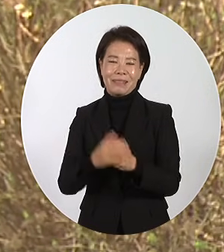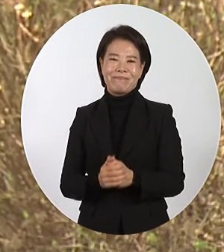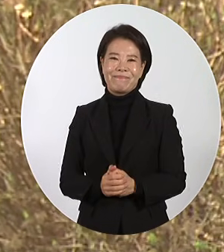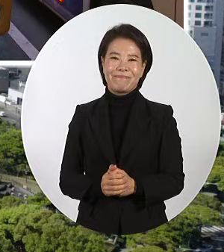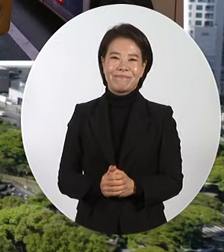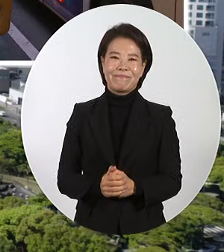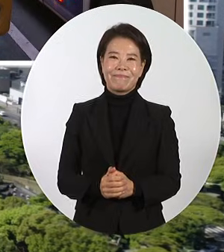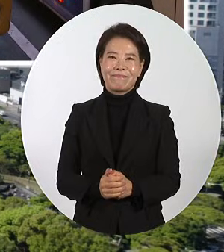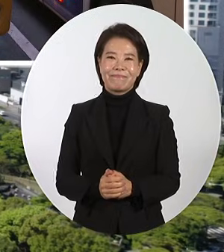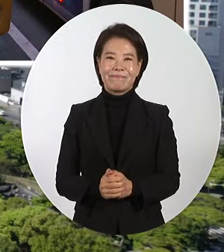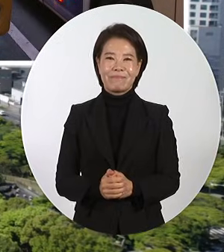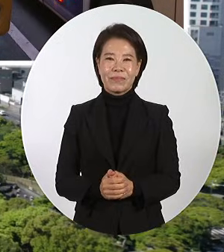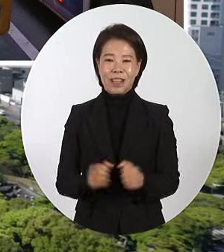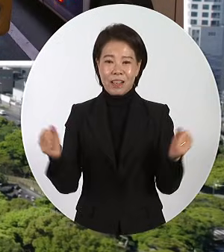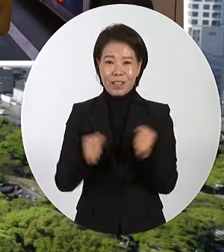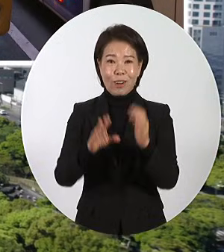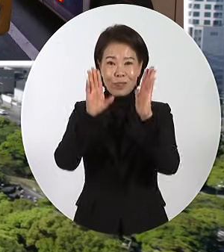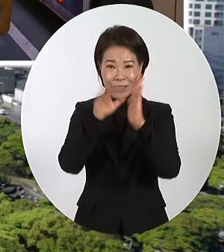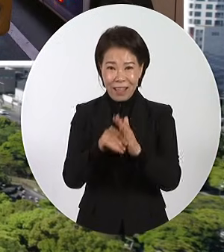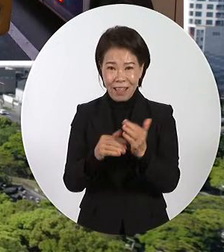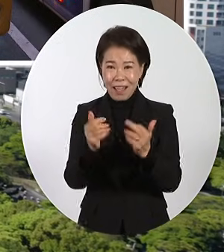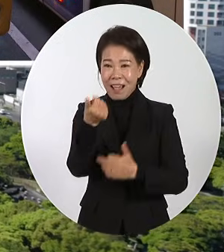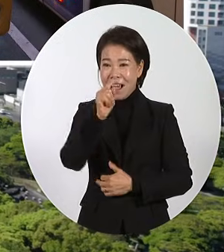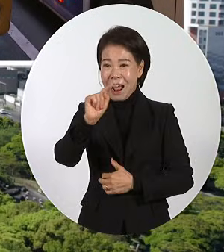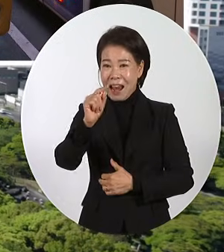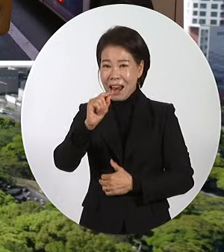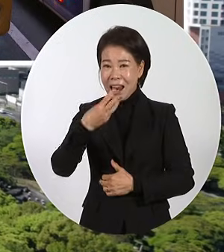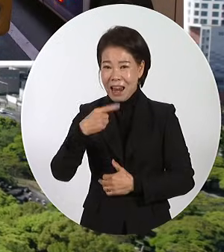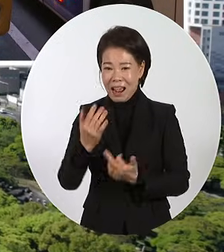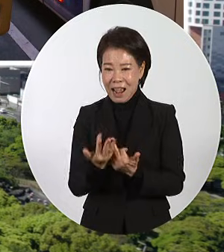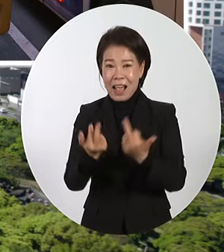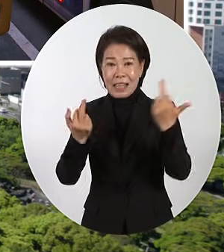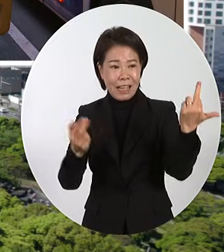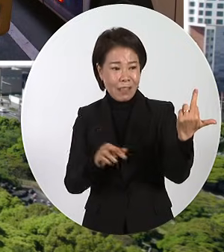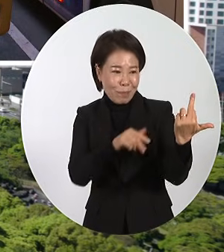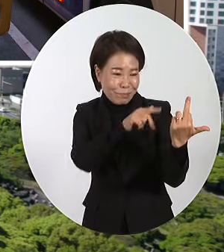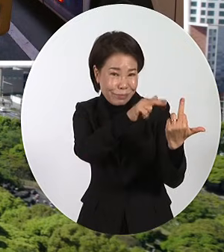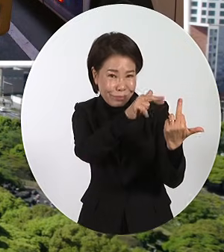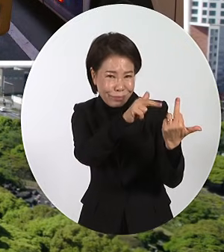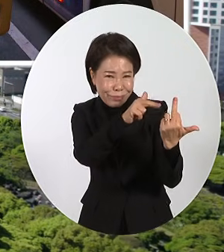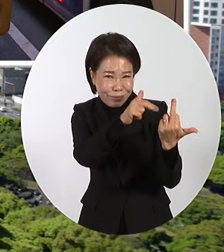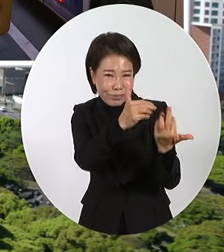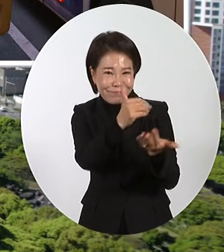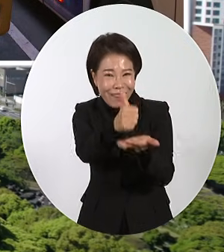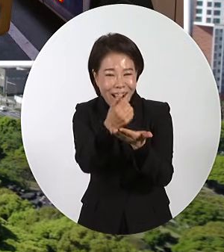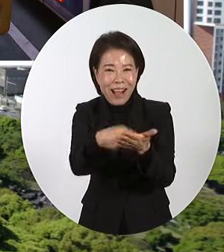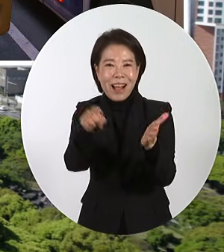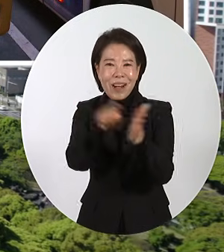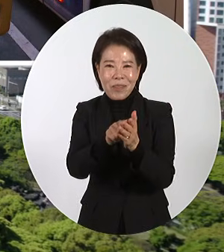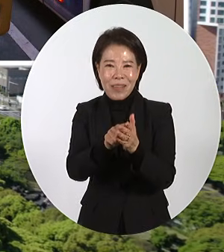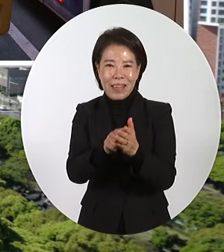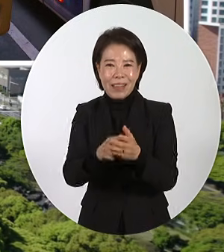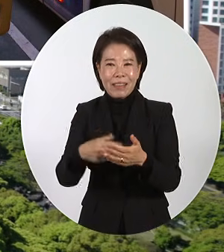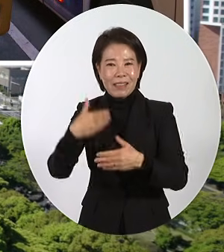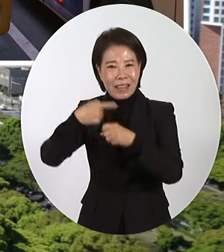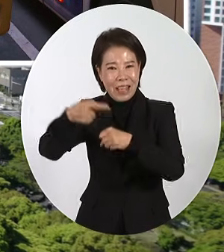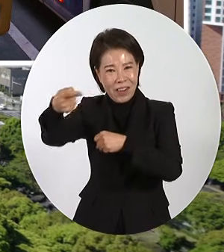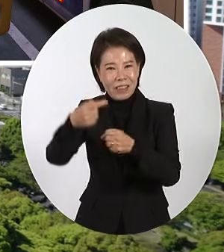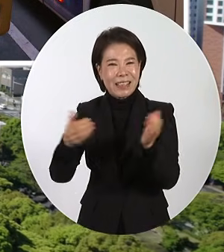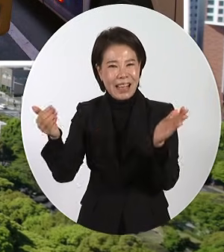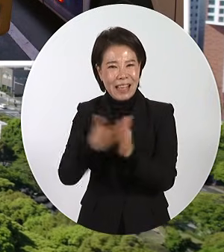적용됩니다. 겨울철 한라산 설경을 찾는 탐방객을 위해 13일부터 내년 3월